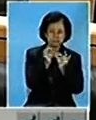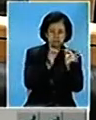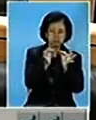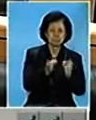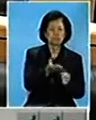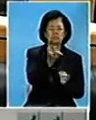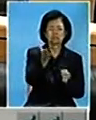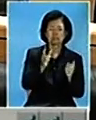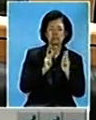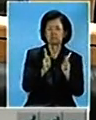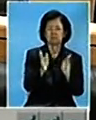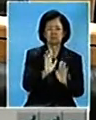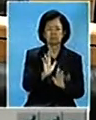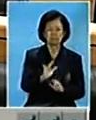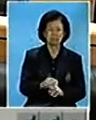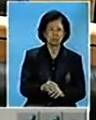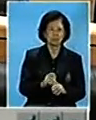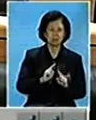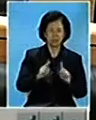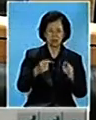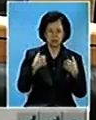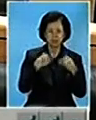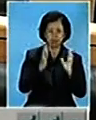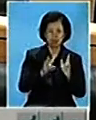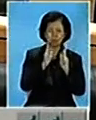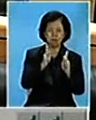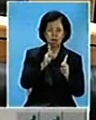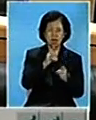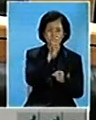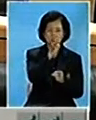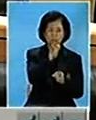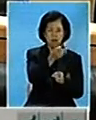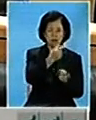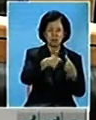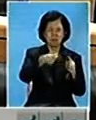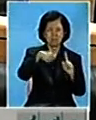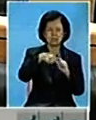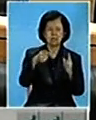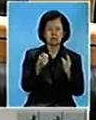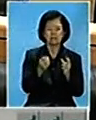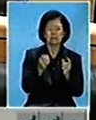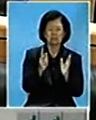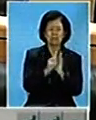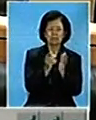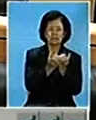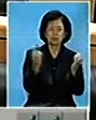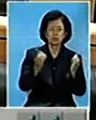กแต่มีคนกล้าบอกท่านว่าท่านมาจากอำนาจเผด็จการมาจากรัฐธรรมนูญที่มาจากการรัฐประหาร